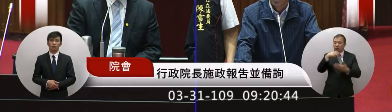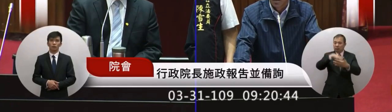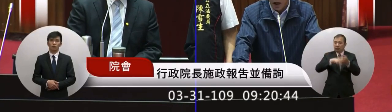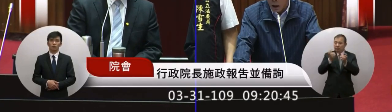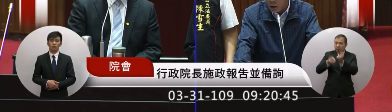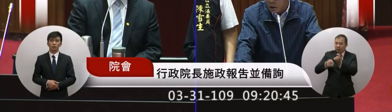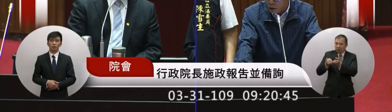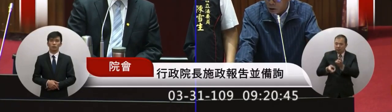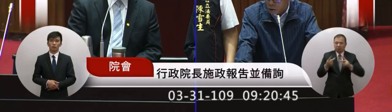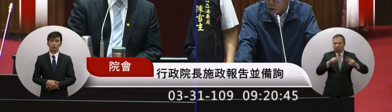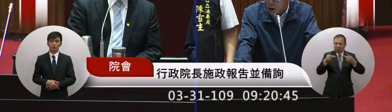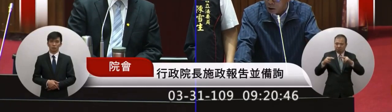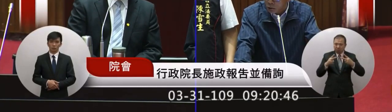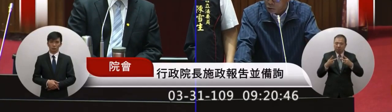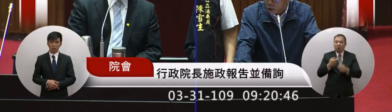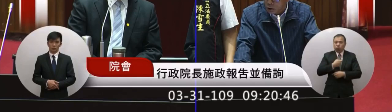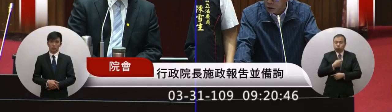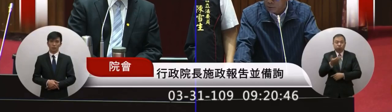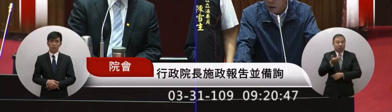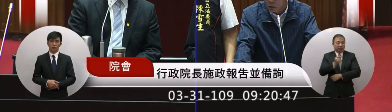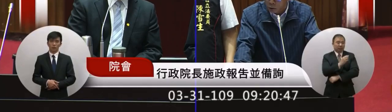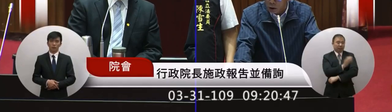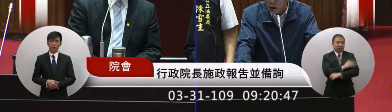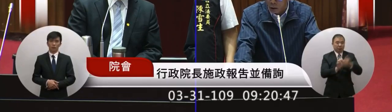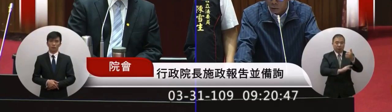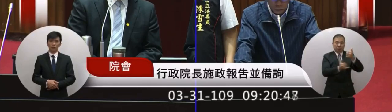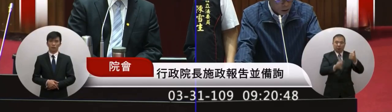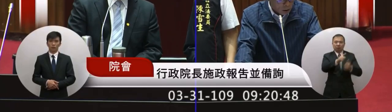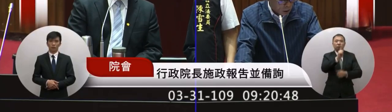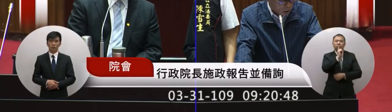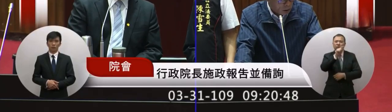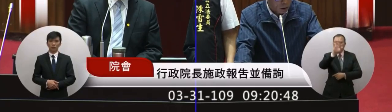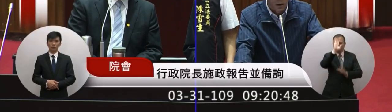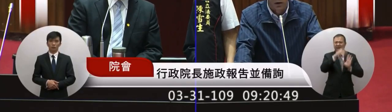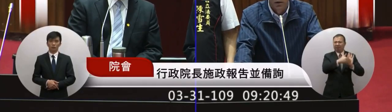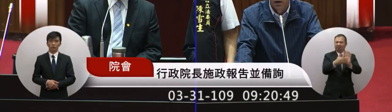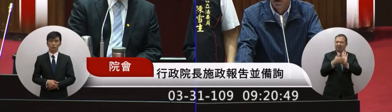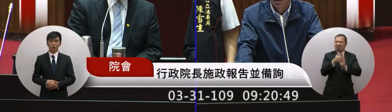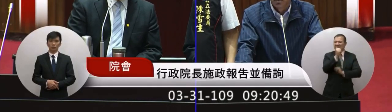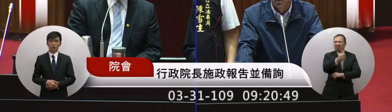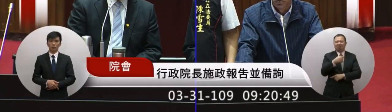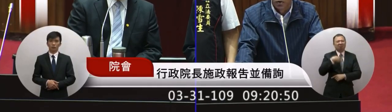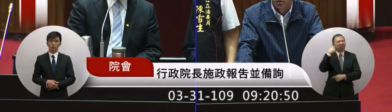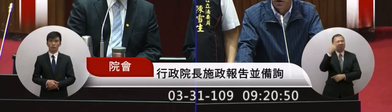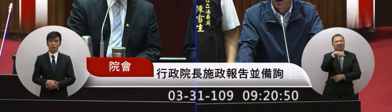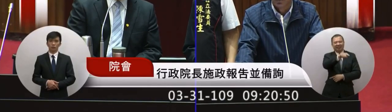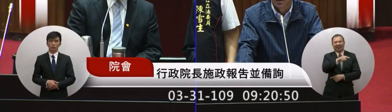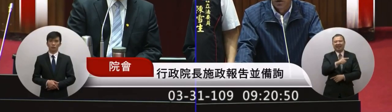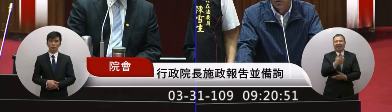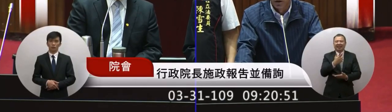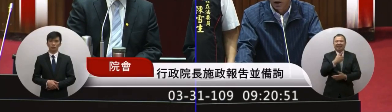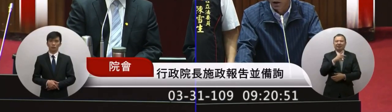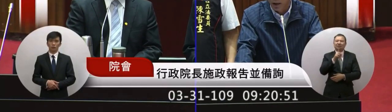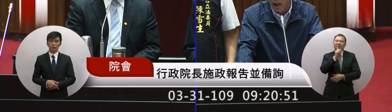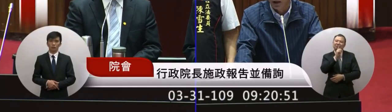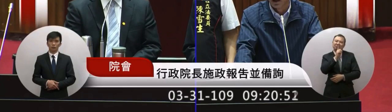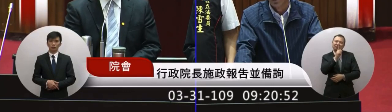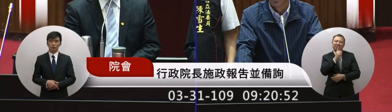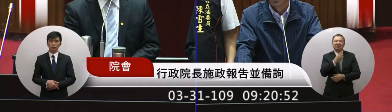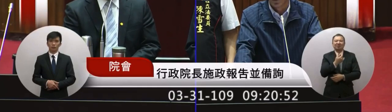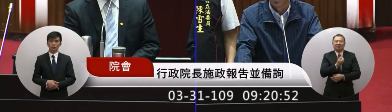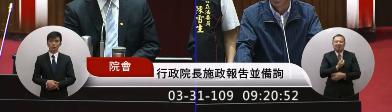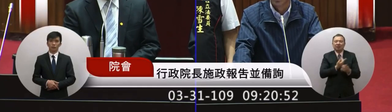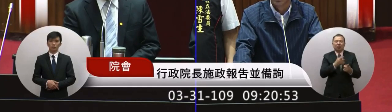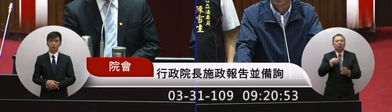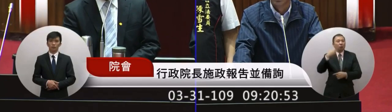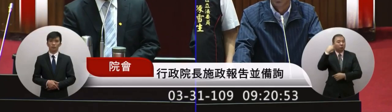正。刚刚陈雪生委员啊说防疫做得很好，我觉得他客气了哈，就是说我觉得我们整个内阁